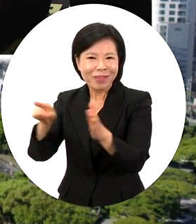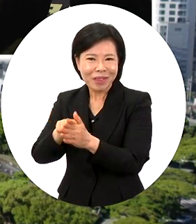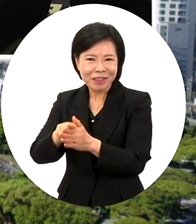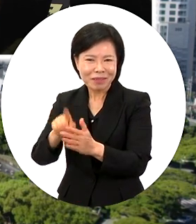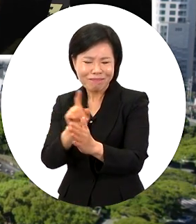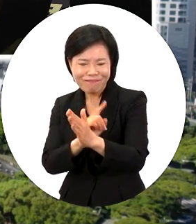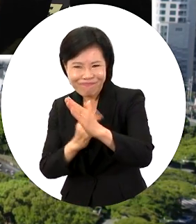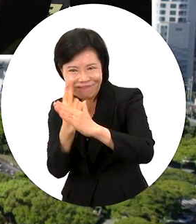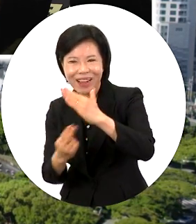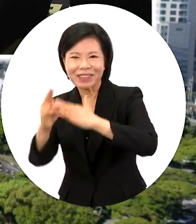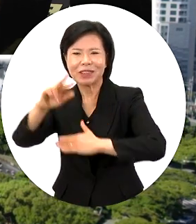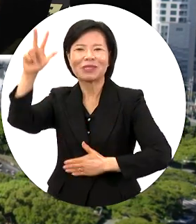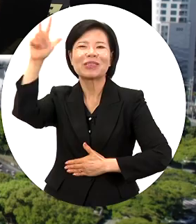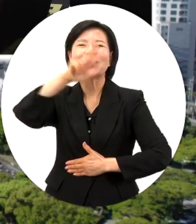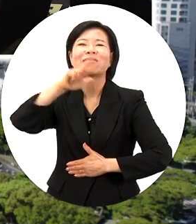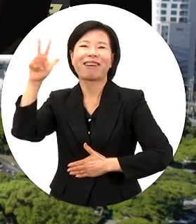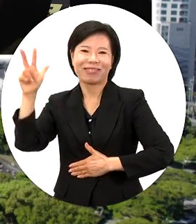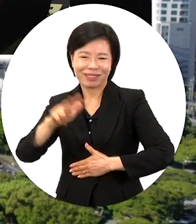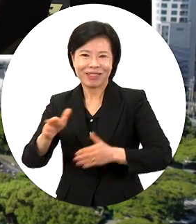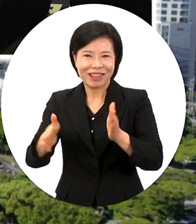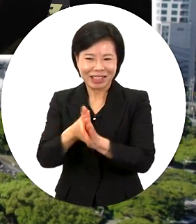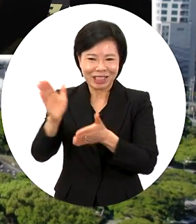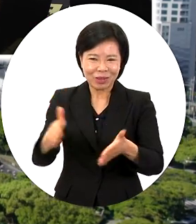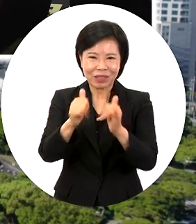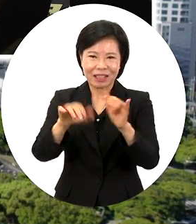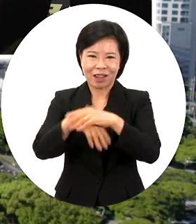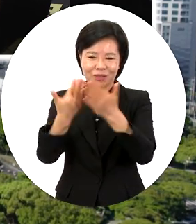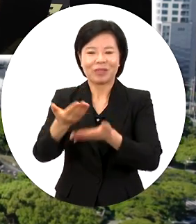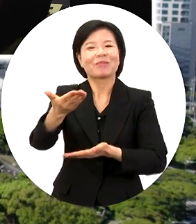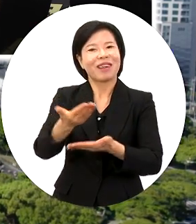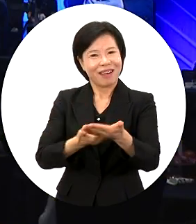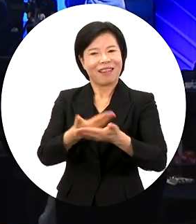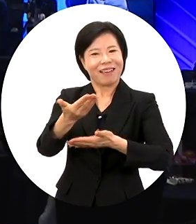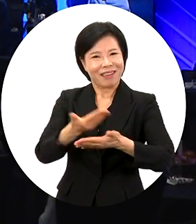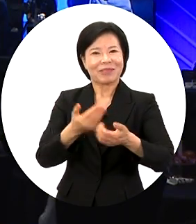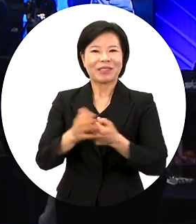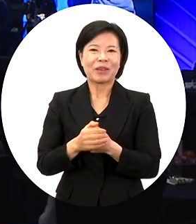에너지 대전환 비전을 전국 시도지사들과 공유했습니다.